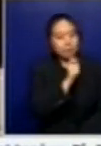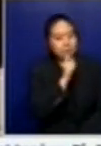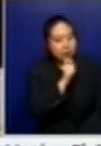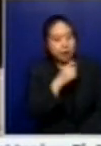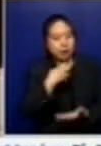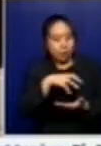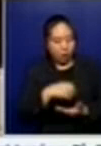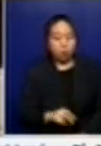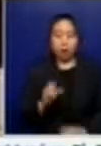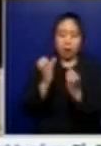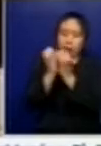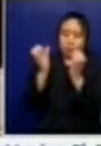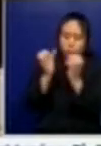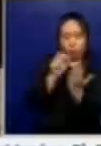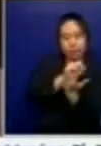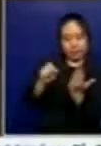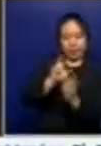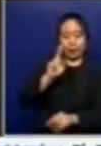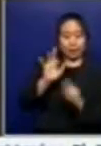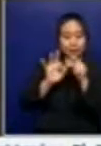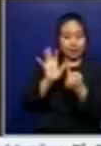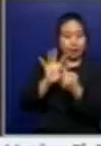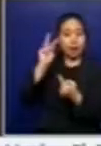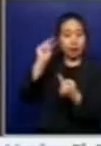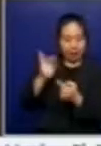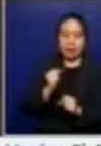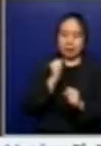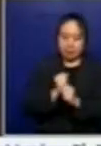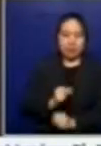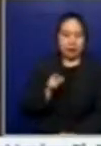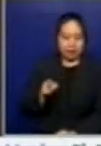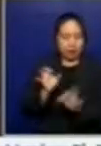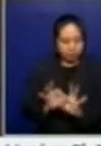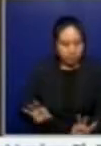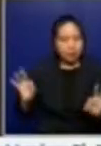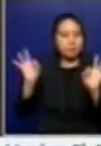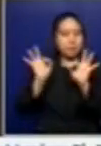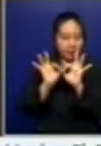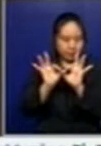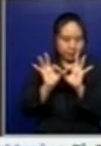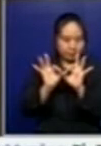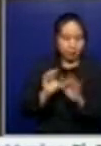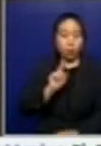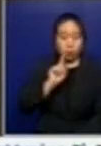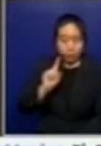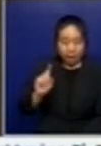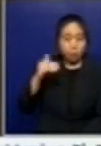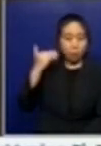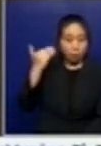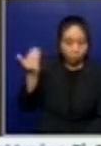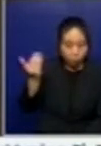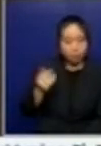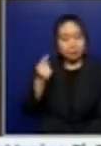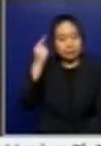ร่างรัฐธรรมนูญเนี่ยเป็นภารกิจที่สำคัญนะครับจึงต้องถามคสช.เสียก่อนนะว่ามี